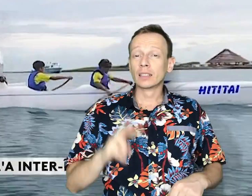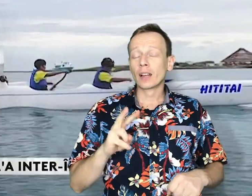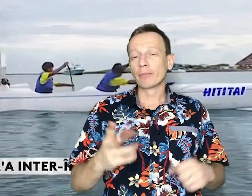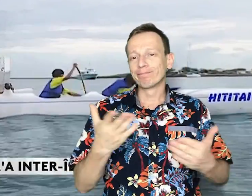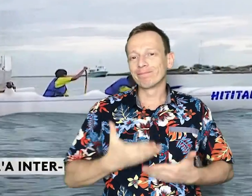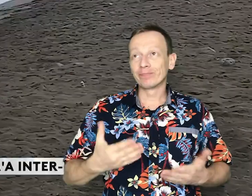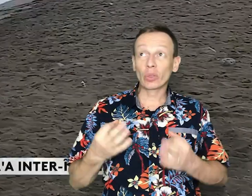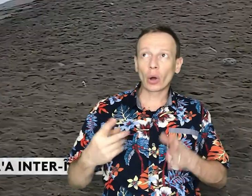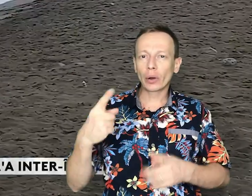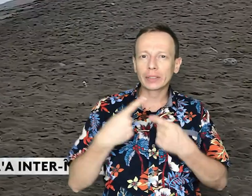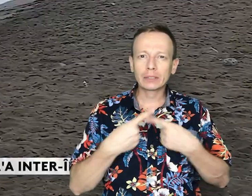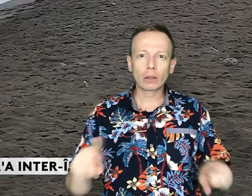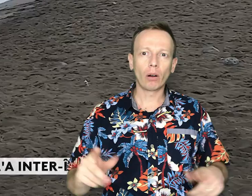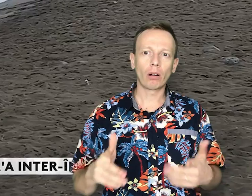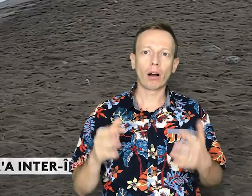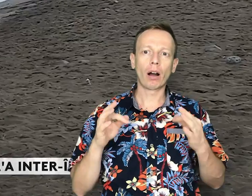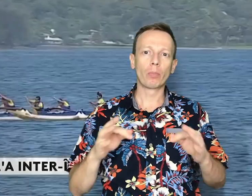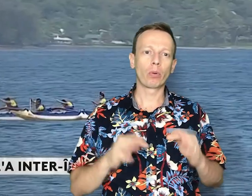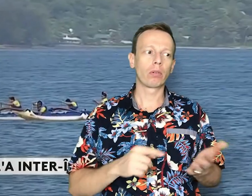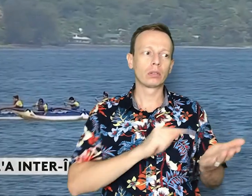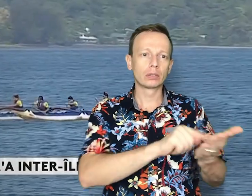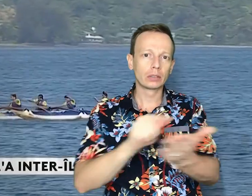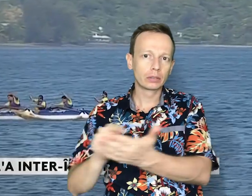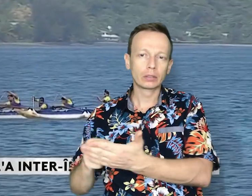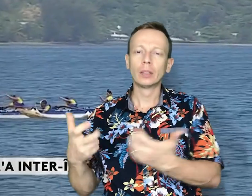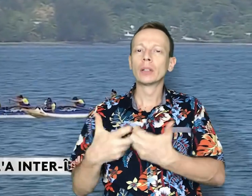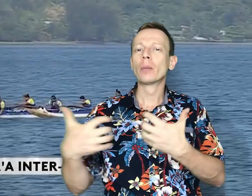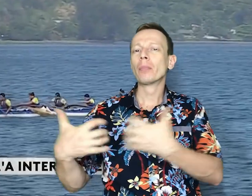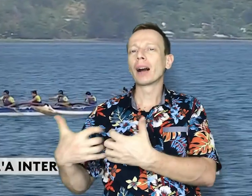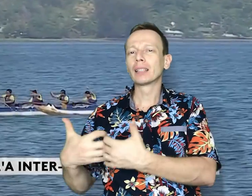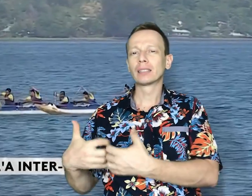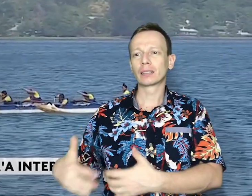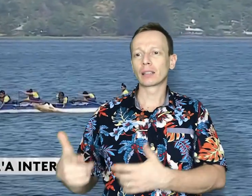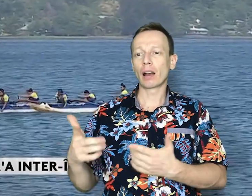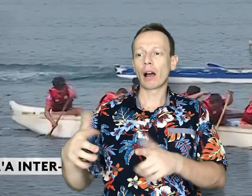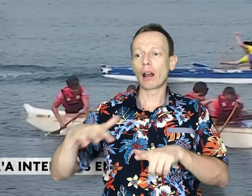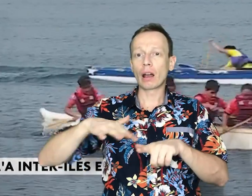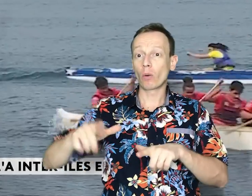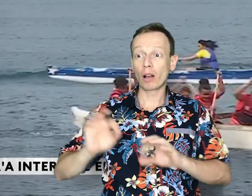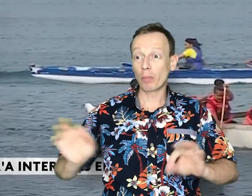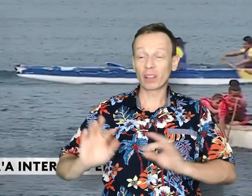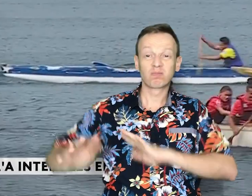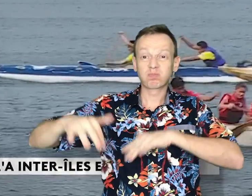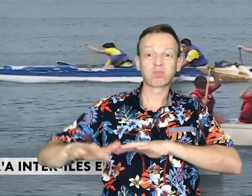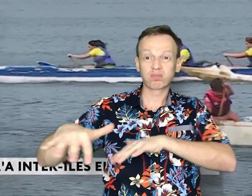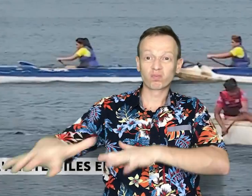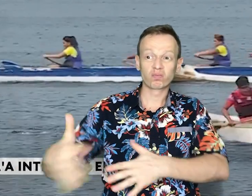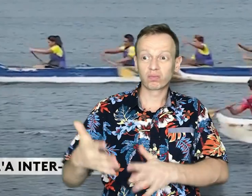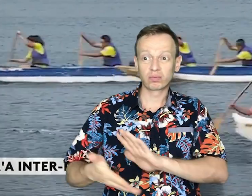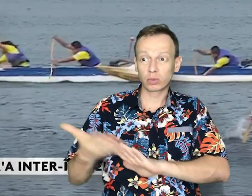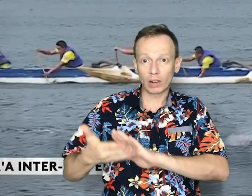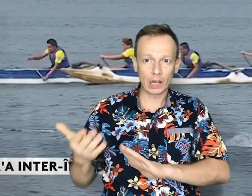sur les différents sites. Je vais prendre l'exemple des Marquises, il n'y a pas de lagon, ils sont au large. Donc à partir du moment où ils ont de la houle, c'est sûr que ces